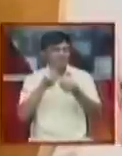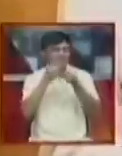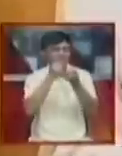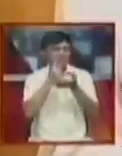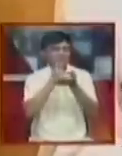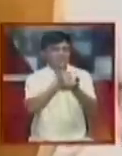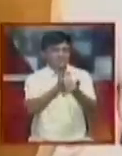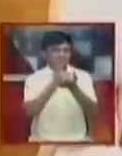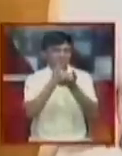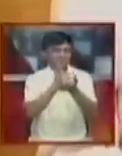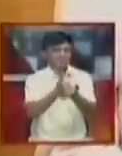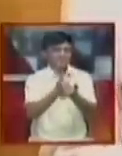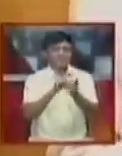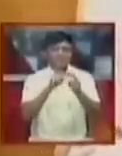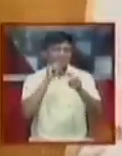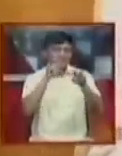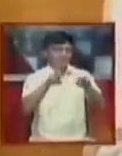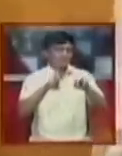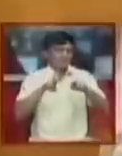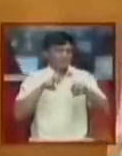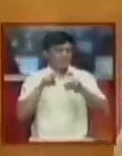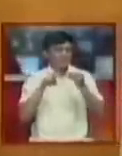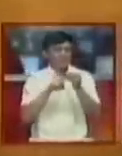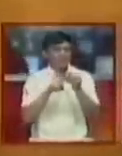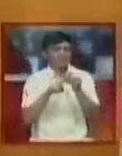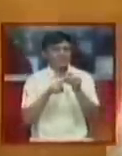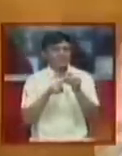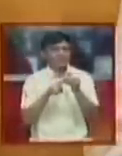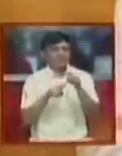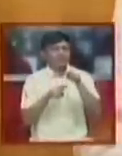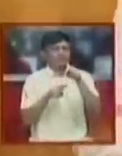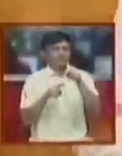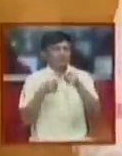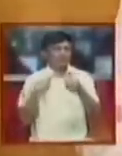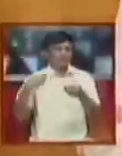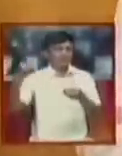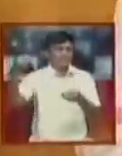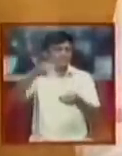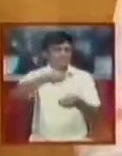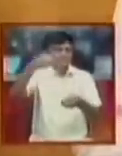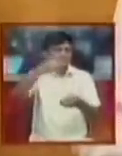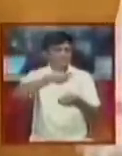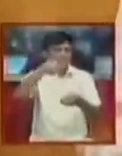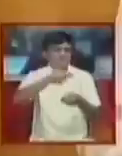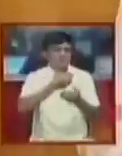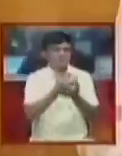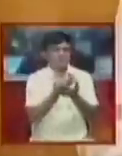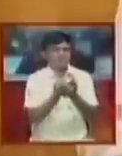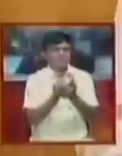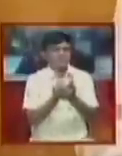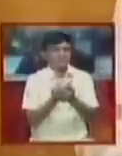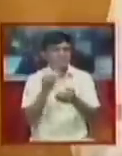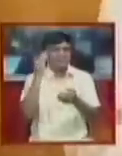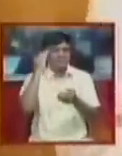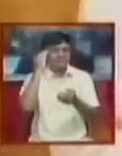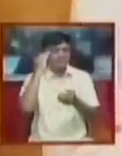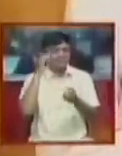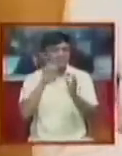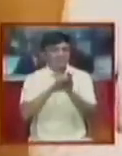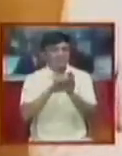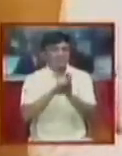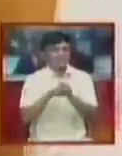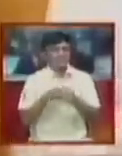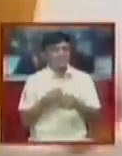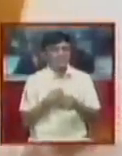lingkod bayan at hindi ipagdadamot sa kanya ang pensyong siya rin naman ang nagpuhunan. Isipin po ninyo, at ako po'y